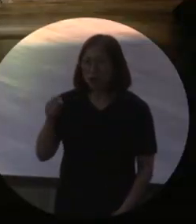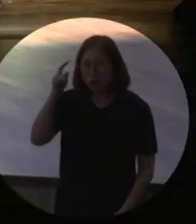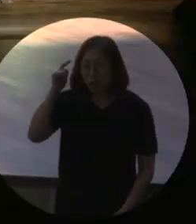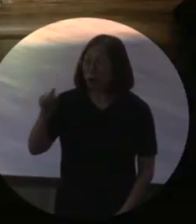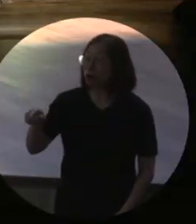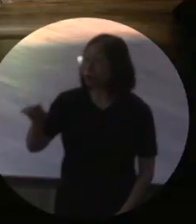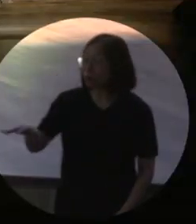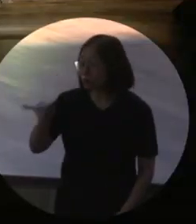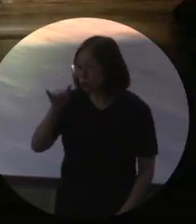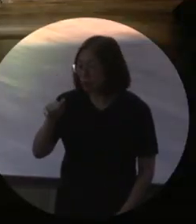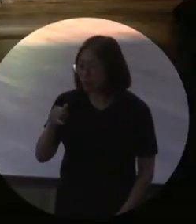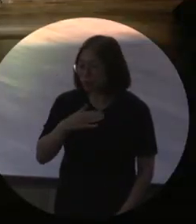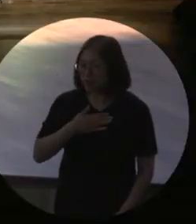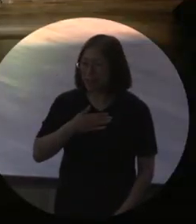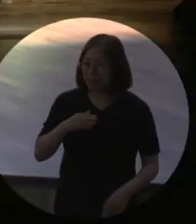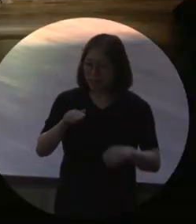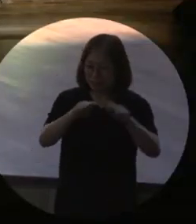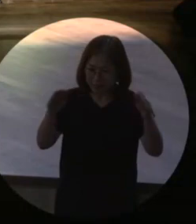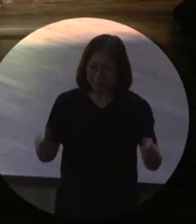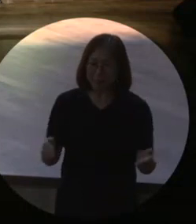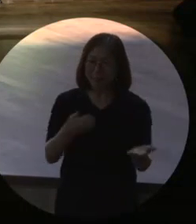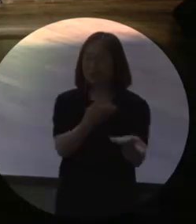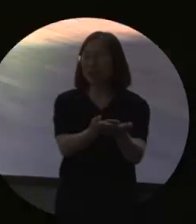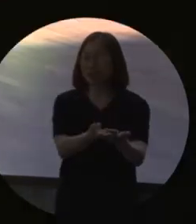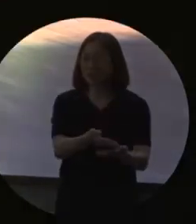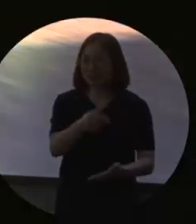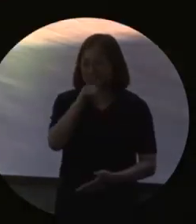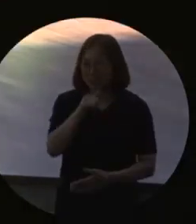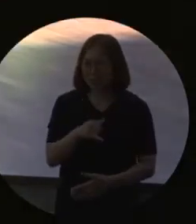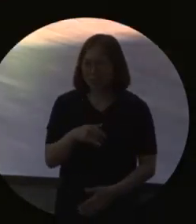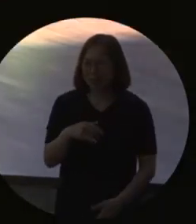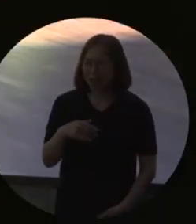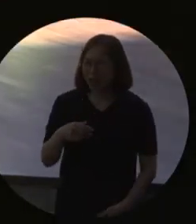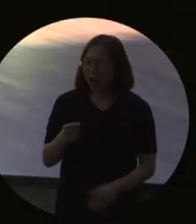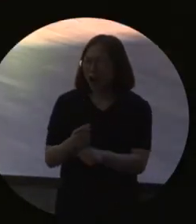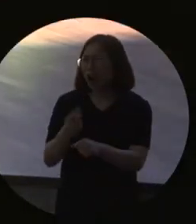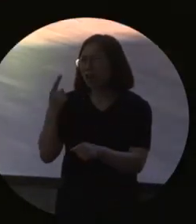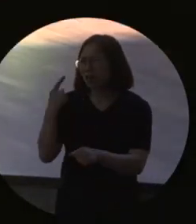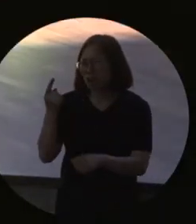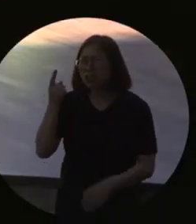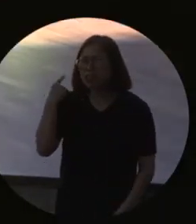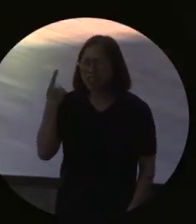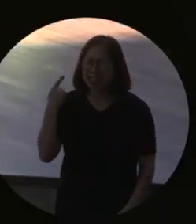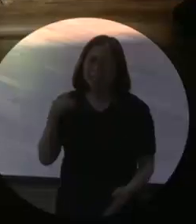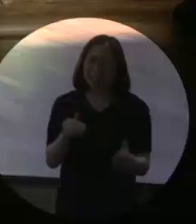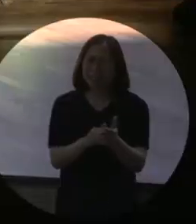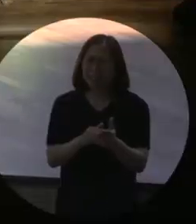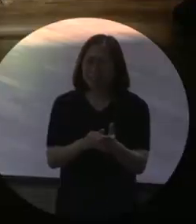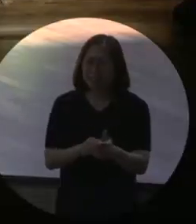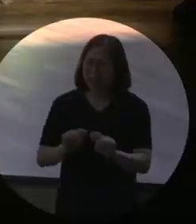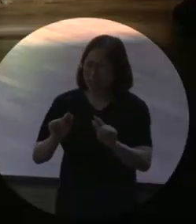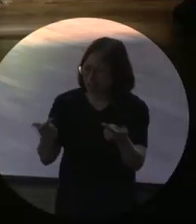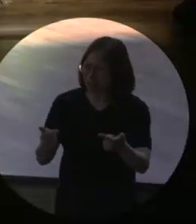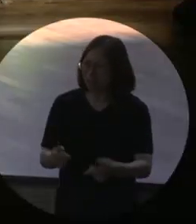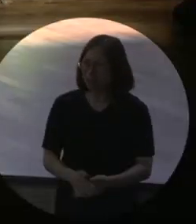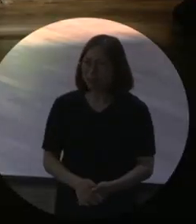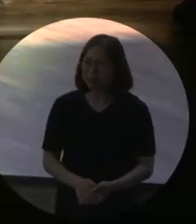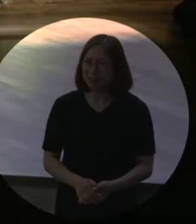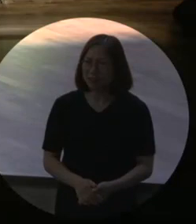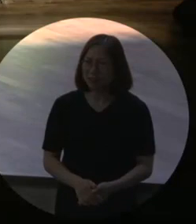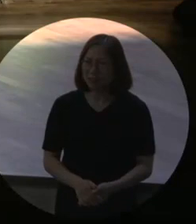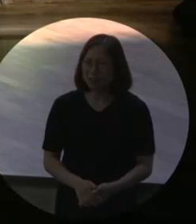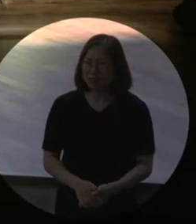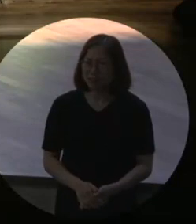있어? 지금 내 책상 위에 있어야 되는 거 아니야? 아 그게 어제 다 하긴 했는데. 아니 데드라인을